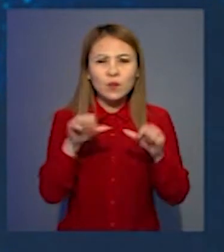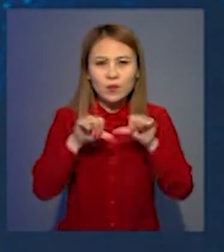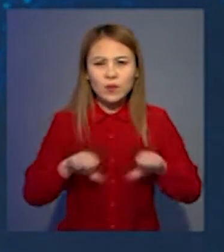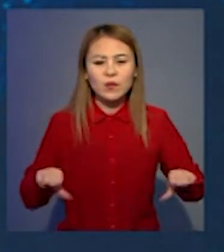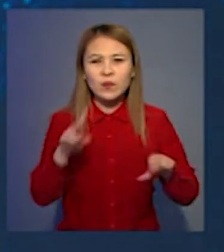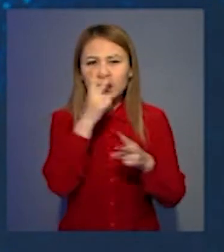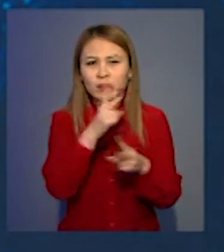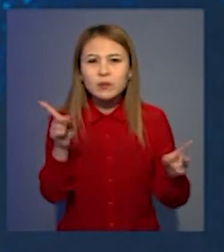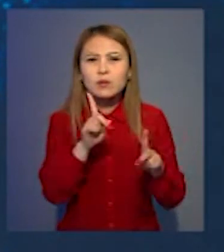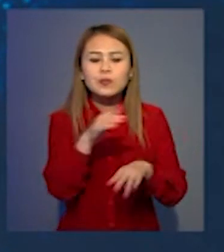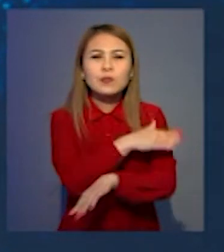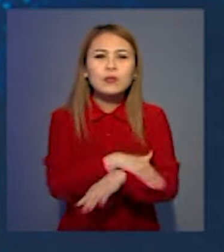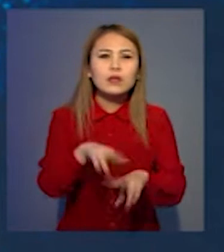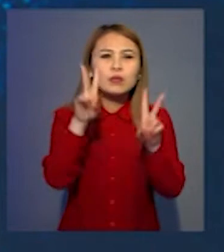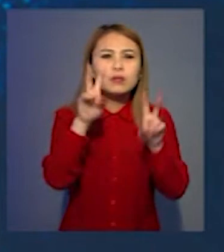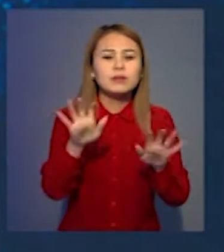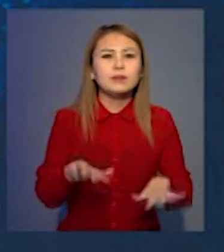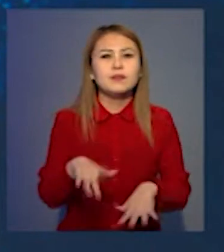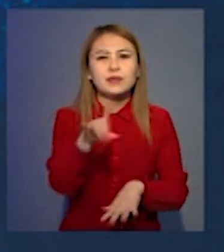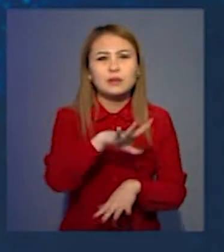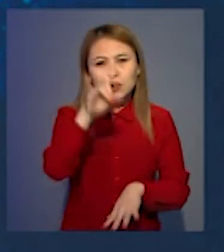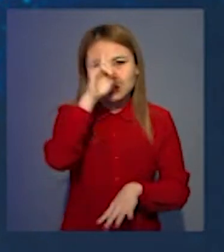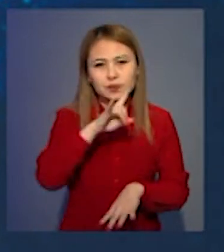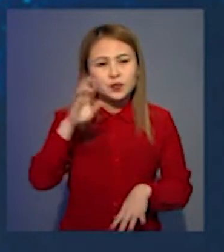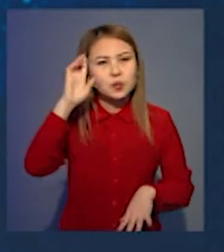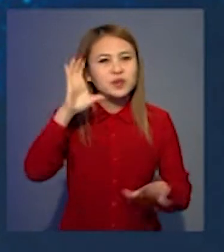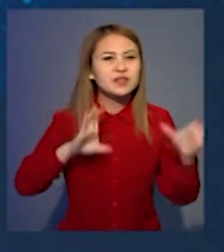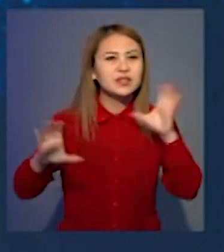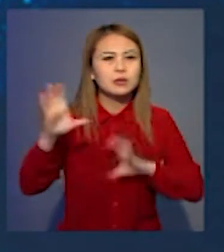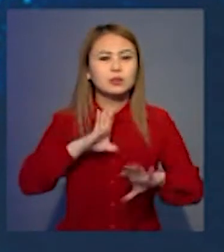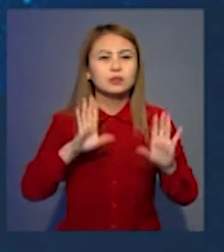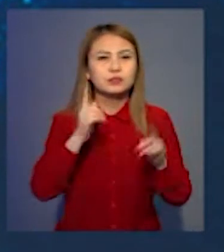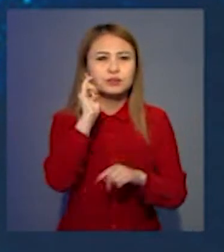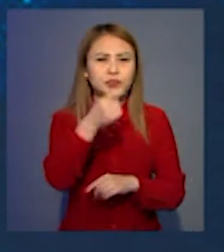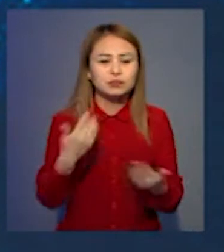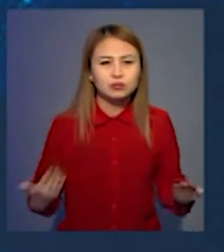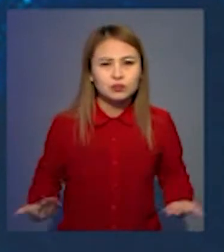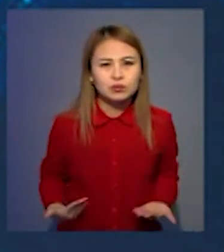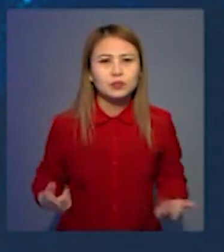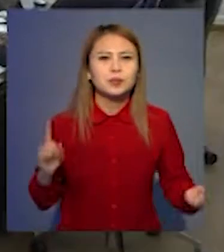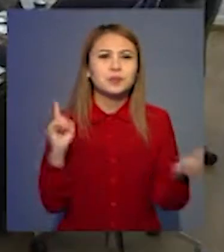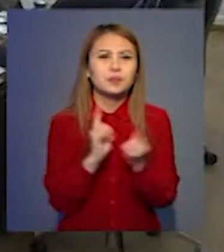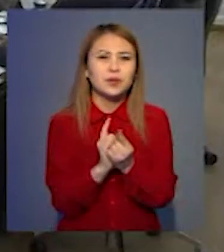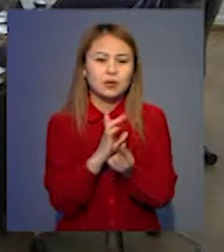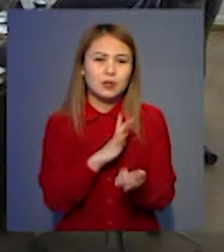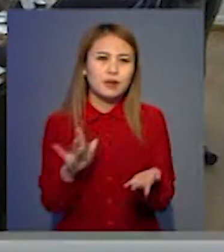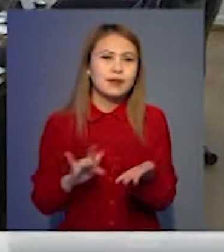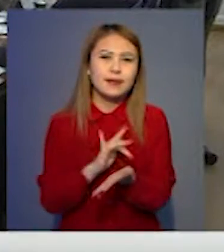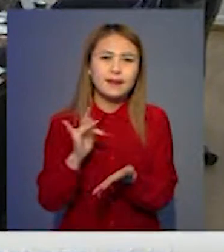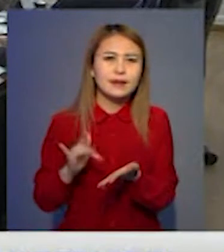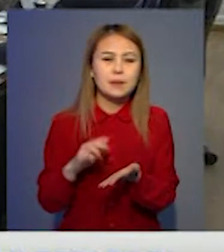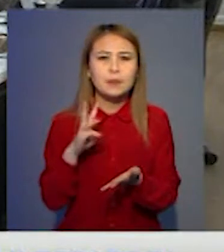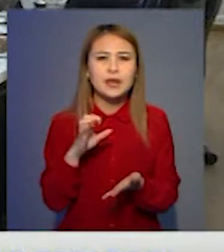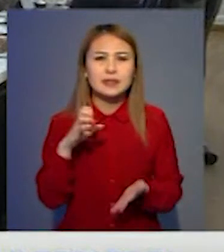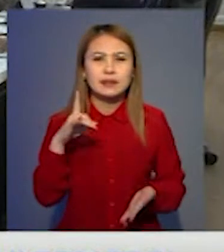комиссия мүшелері осы көшенің бойында орналасқан Батыс Қазақстан мемлекеттік университетінде болып жергілікті жұртшылықпен жүздесті.